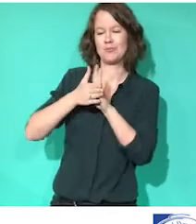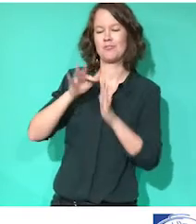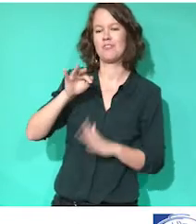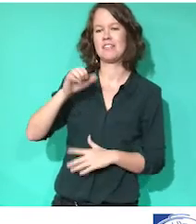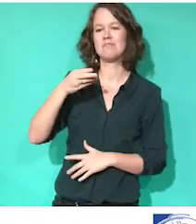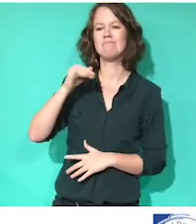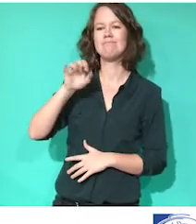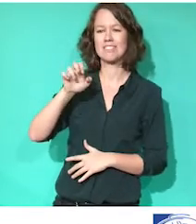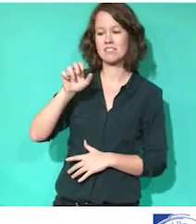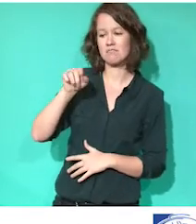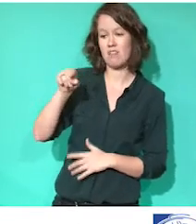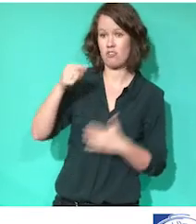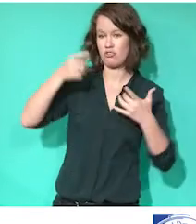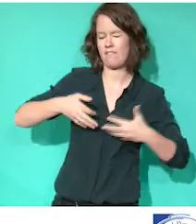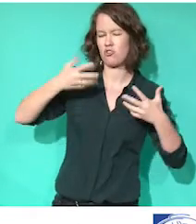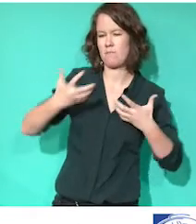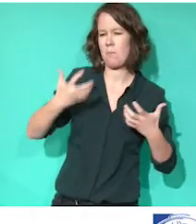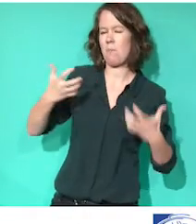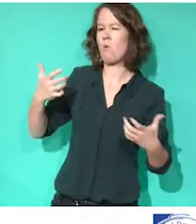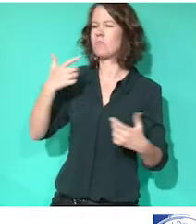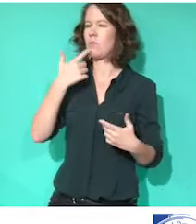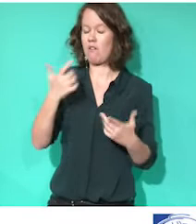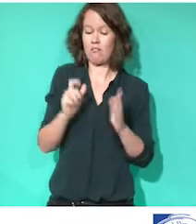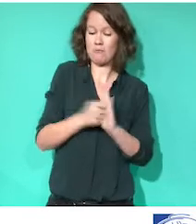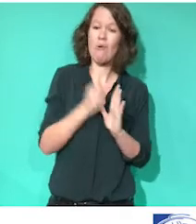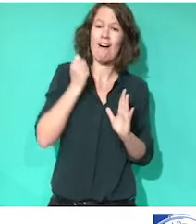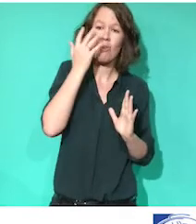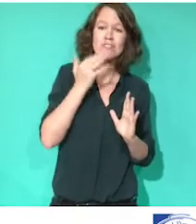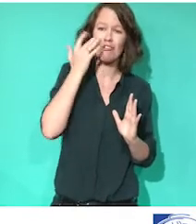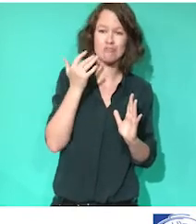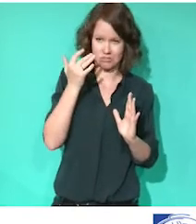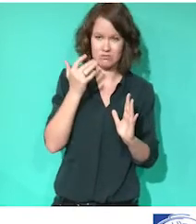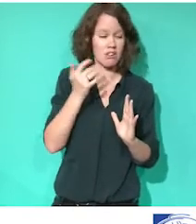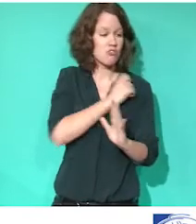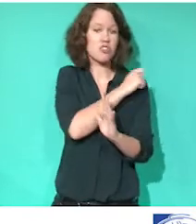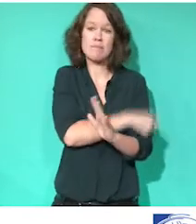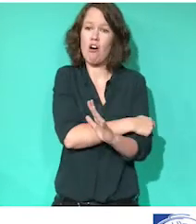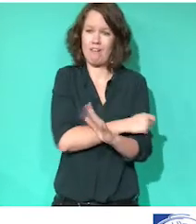aussi très parlants. À l'adolescence, 45% des jeunes filles abandonnent le sport.